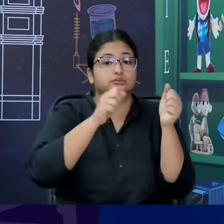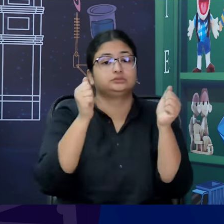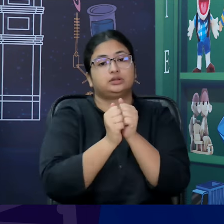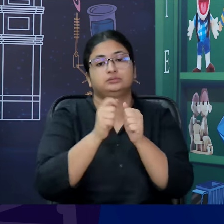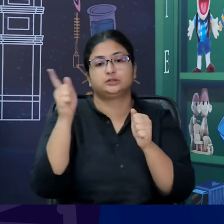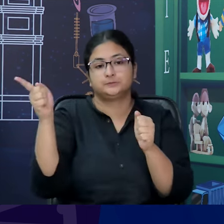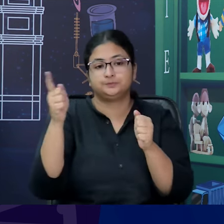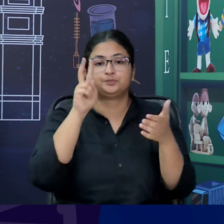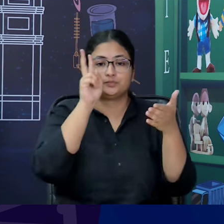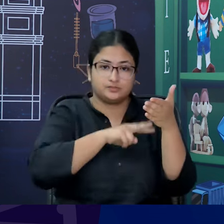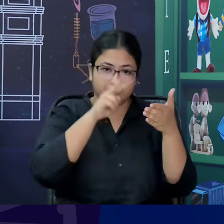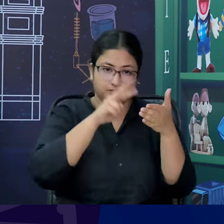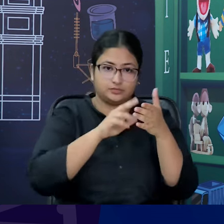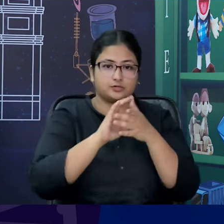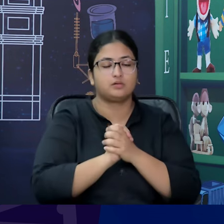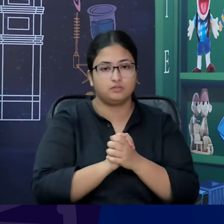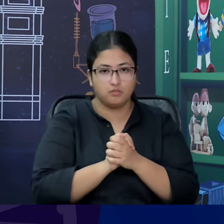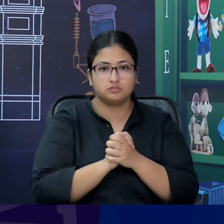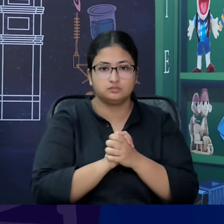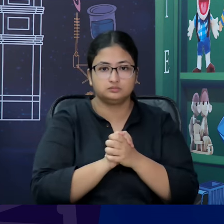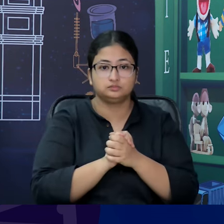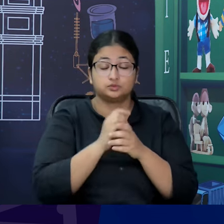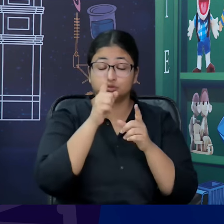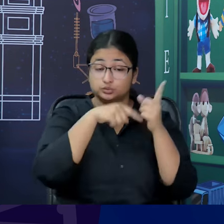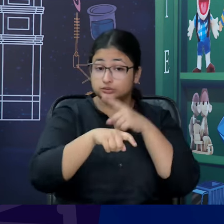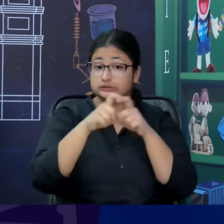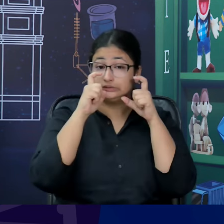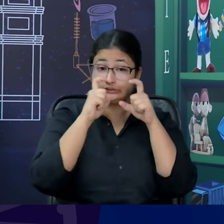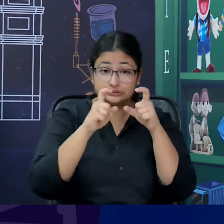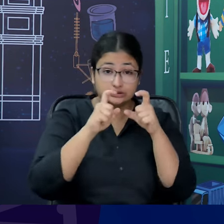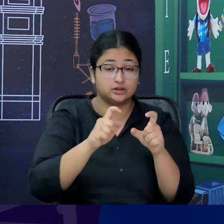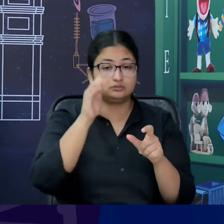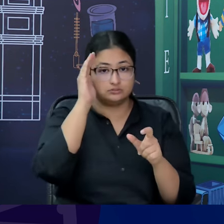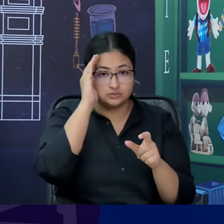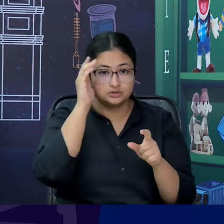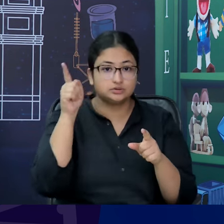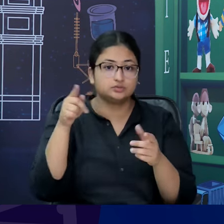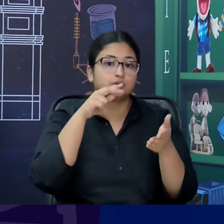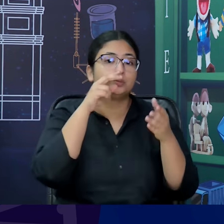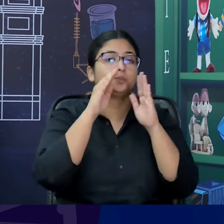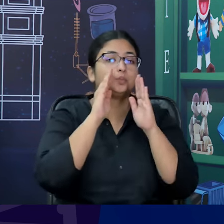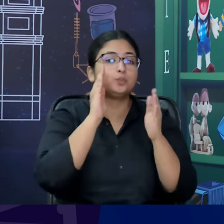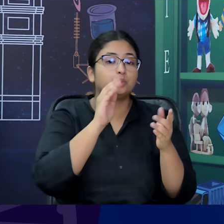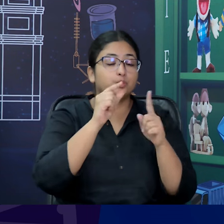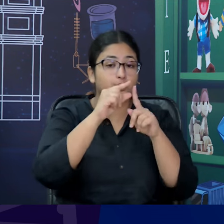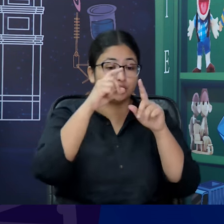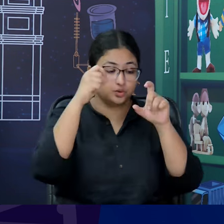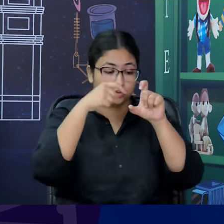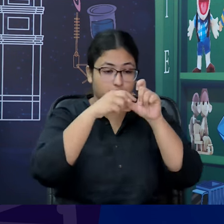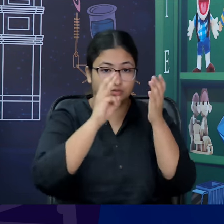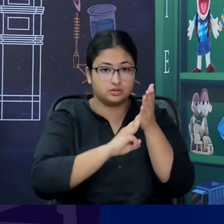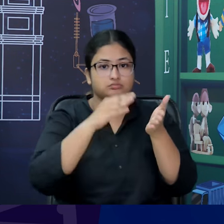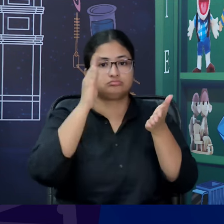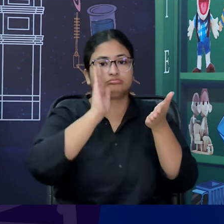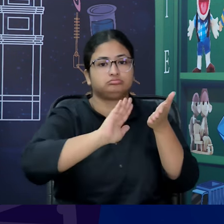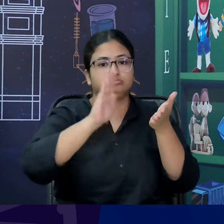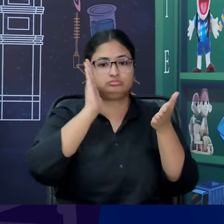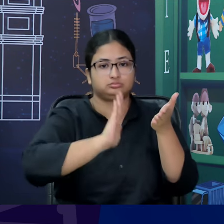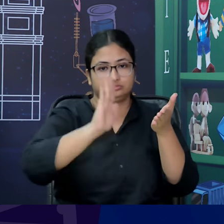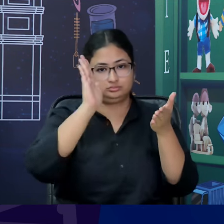बहाने इसे जरा आप थोड़ा ध्यान से सुने कविता एक उड़ान है